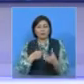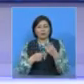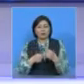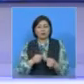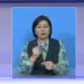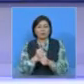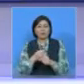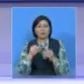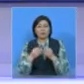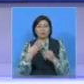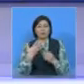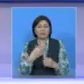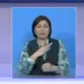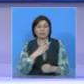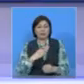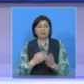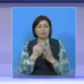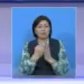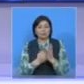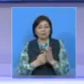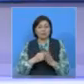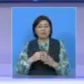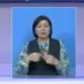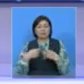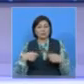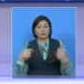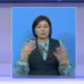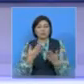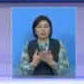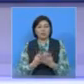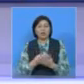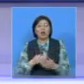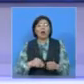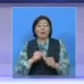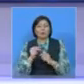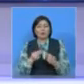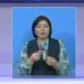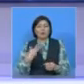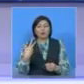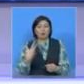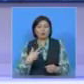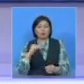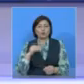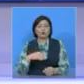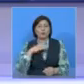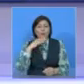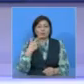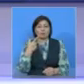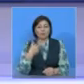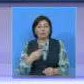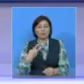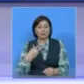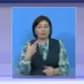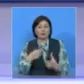на 10-15% дешевле рыночной цены. В общем, было реализовано свыше 3 тонн мяса и 300